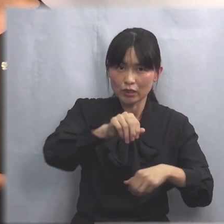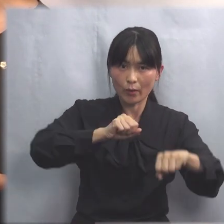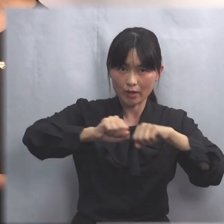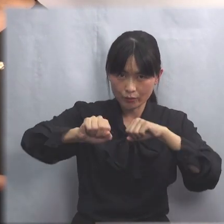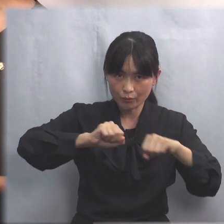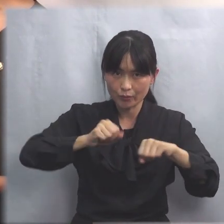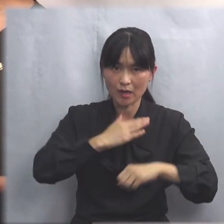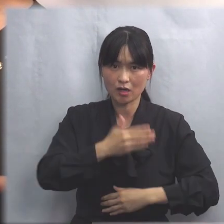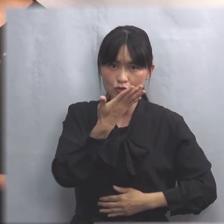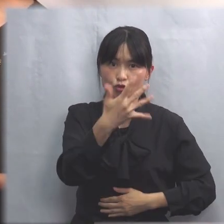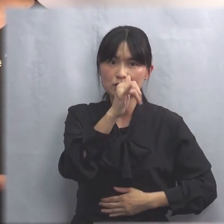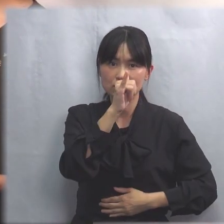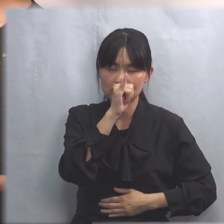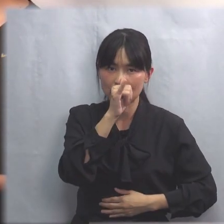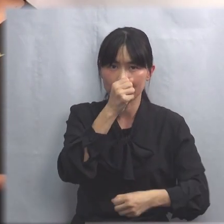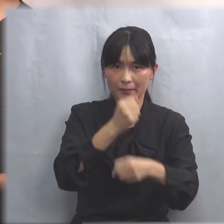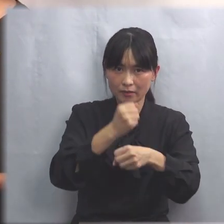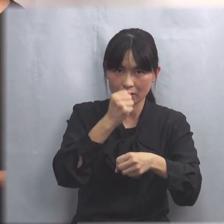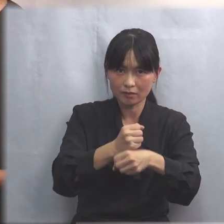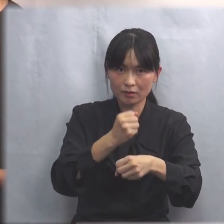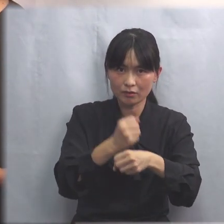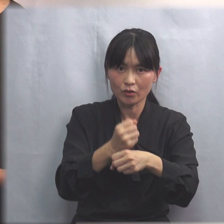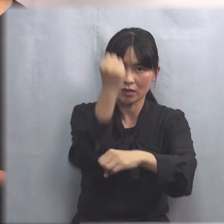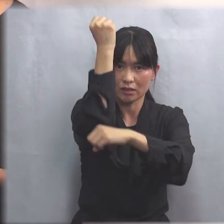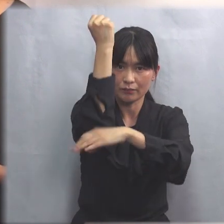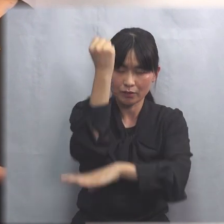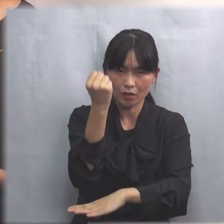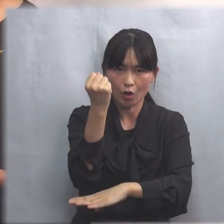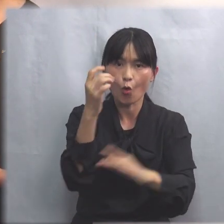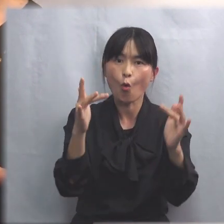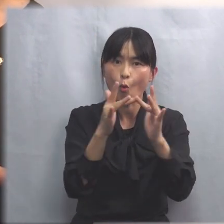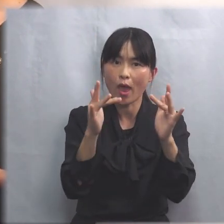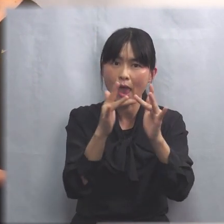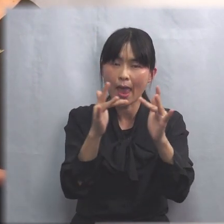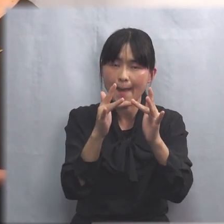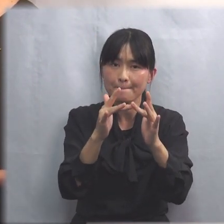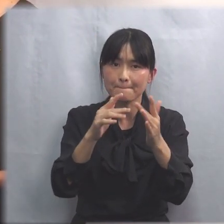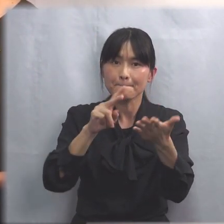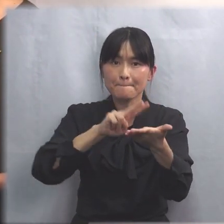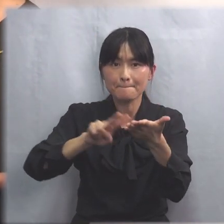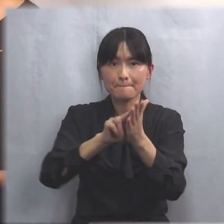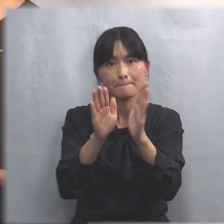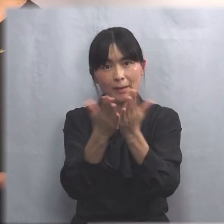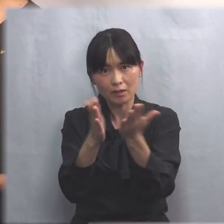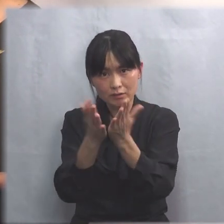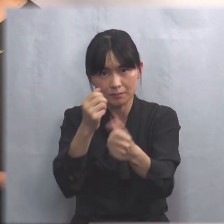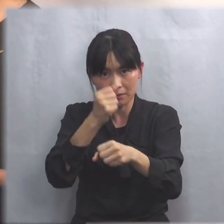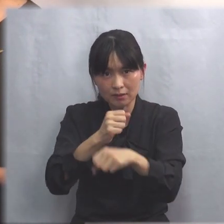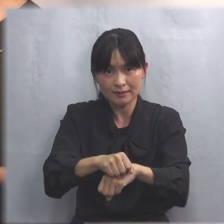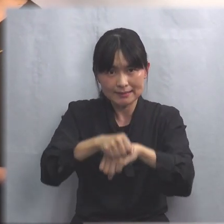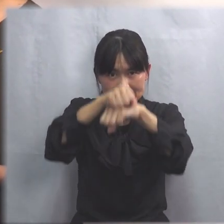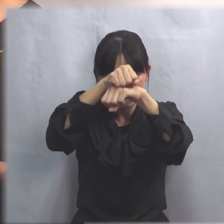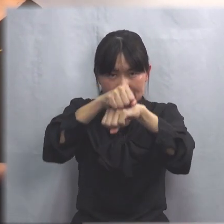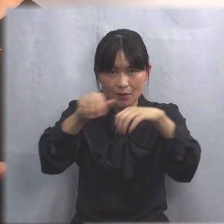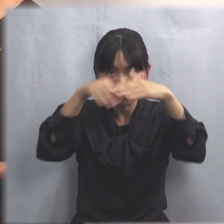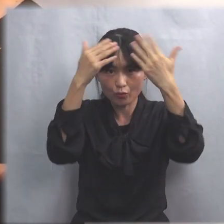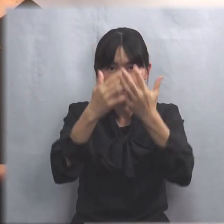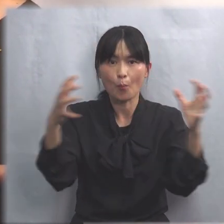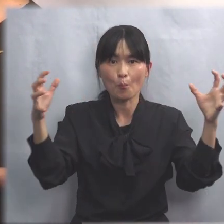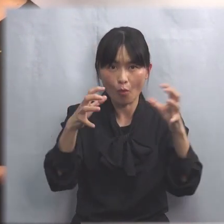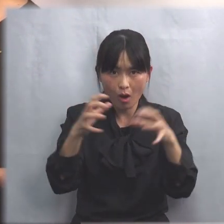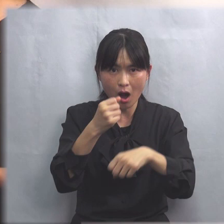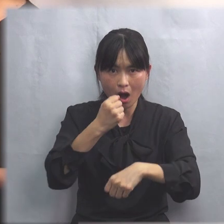그런 매체를 지향하고요. 기본적으로는 웹매거진의 형식으로 콘텐츠를 쌓아서 그 쌓인 콘텐츠들이 어느 정도